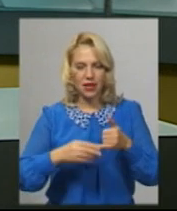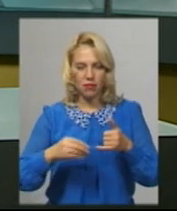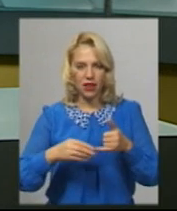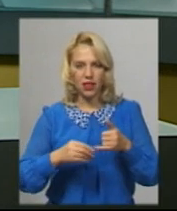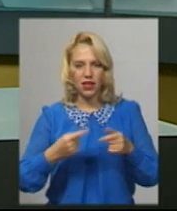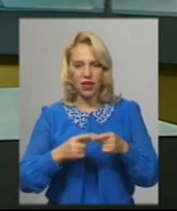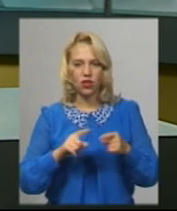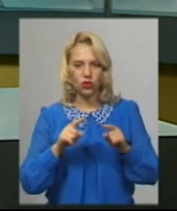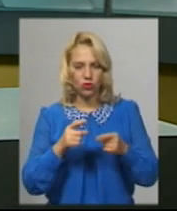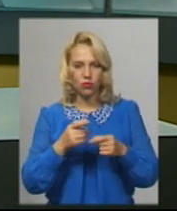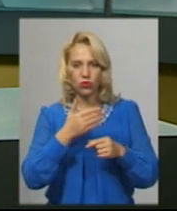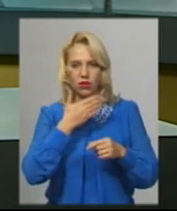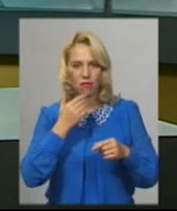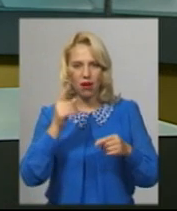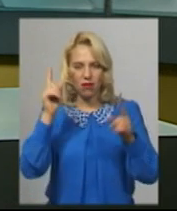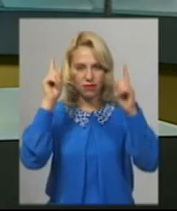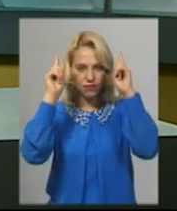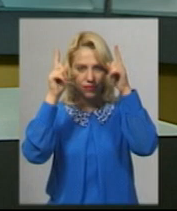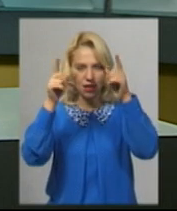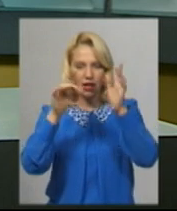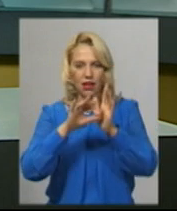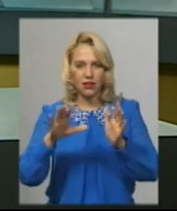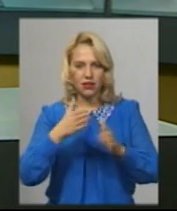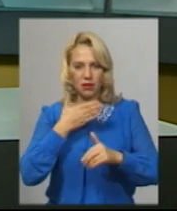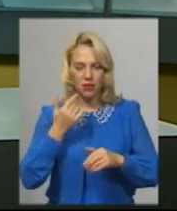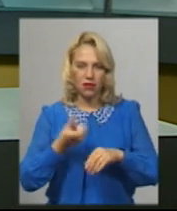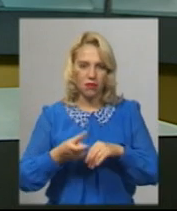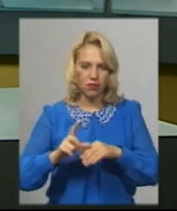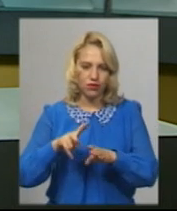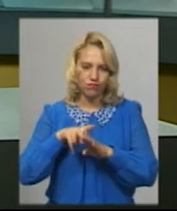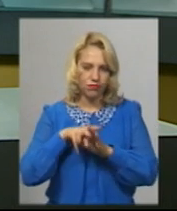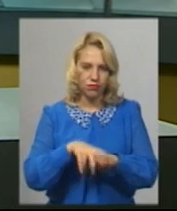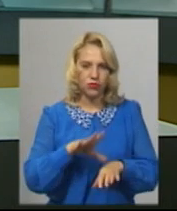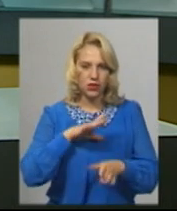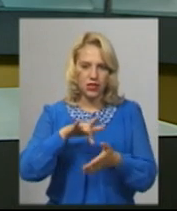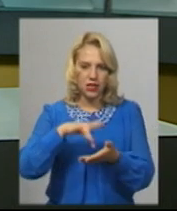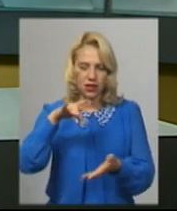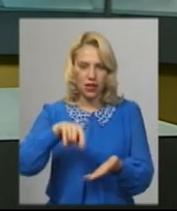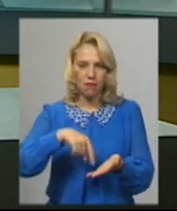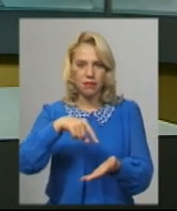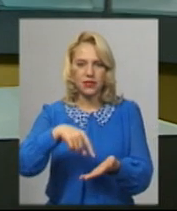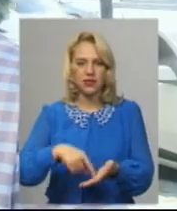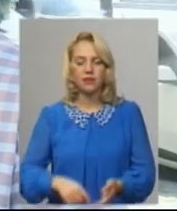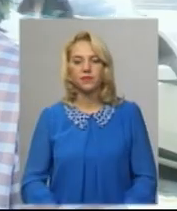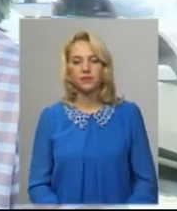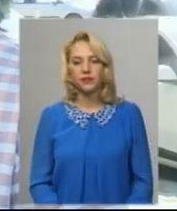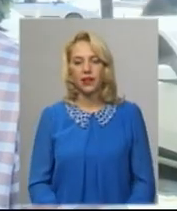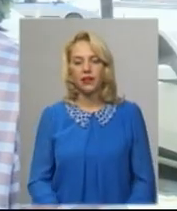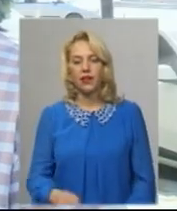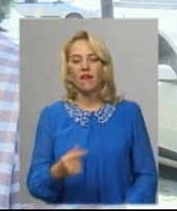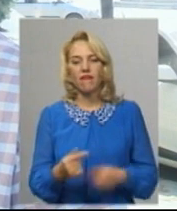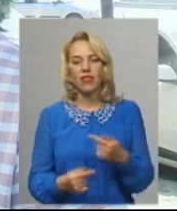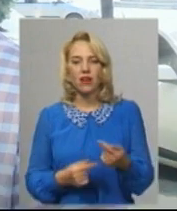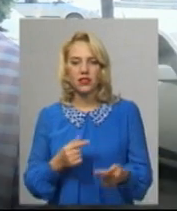якими рухаються тролейбуси. Найбільш завантаженим був центр міста. Подробиці у сюжеті Анастасії Збродової.